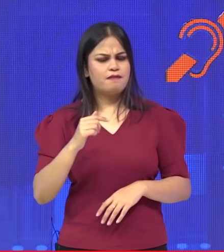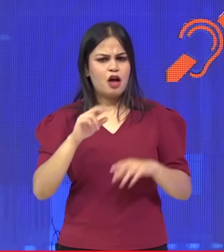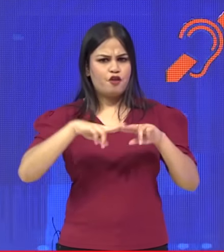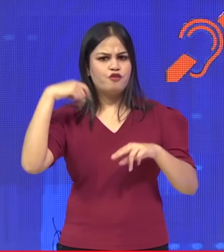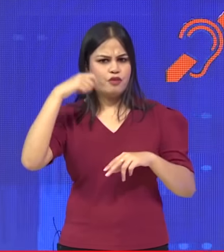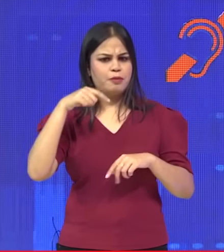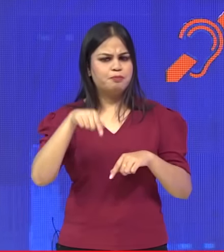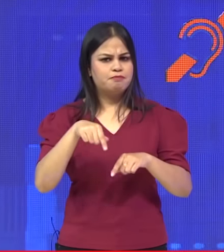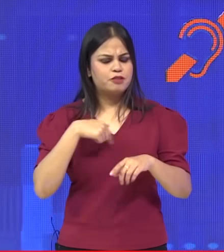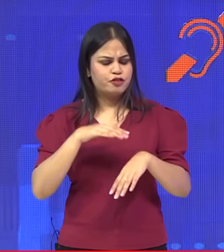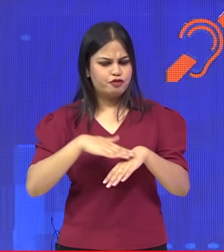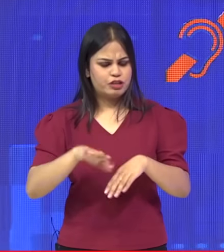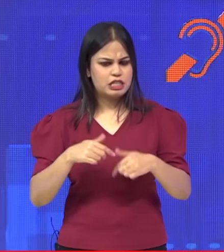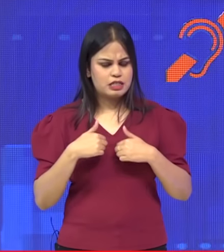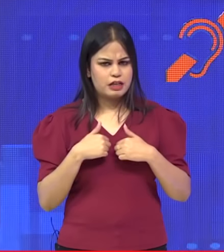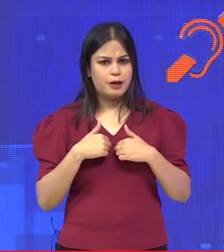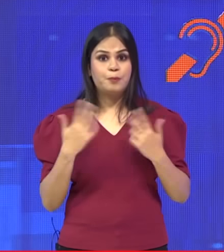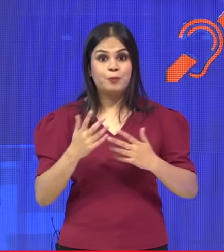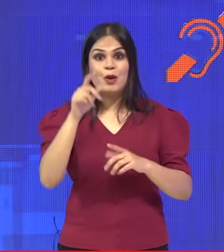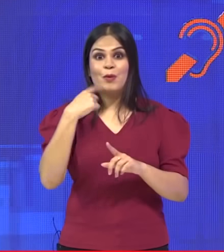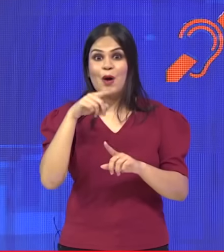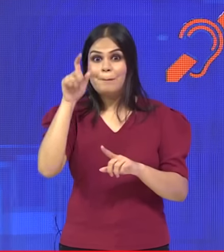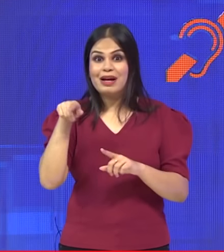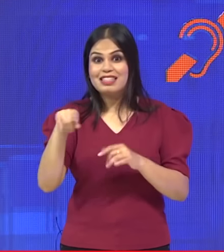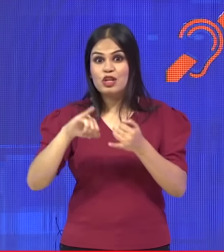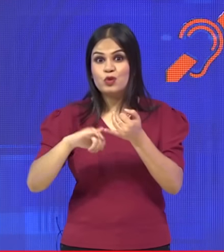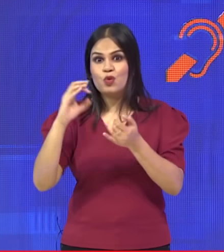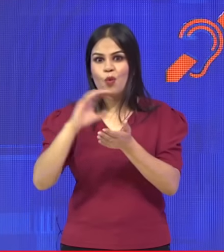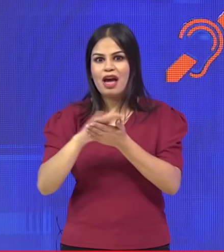और इन्होंने करैक्टेरिस्टिक